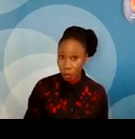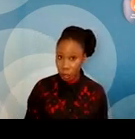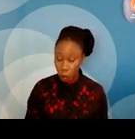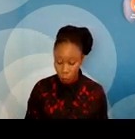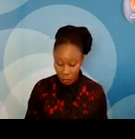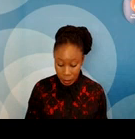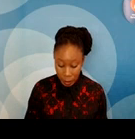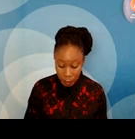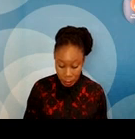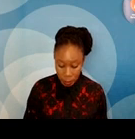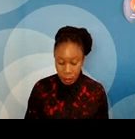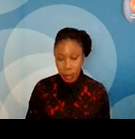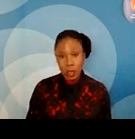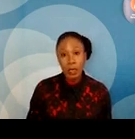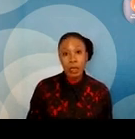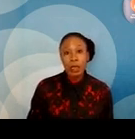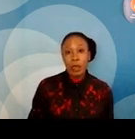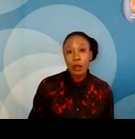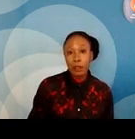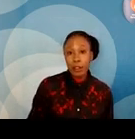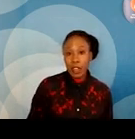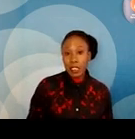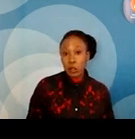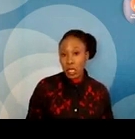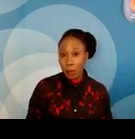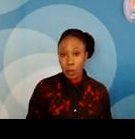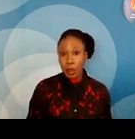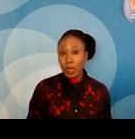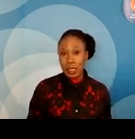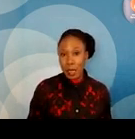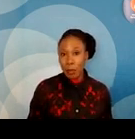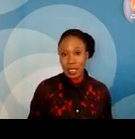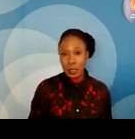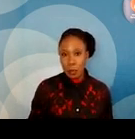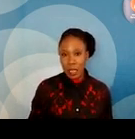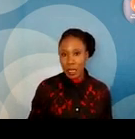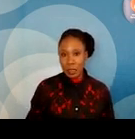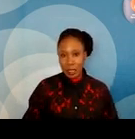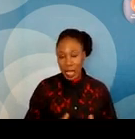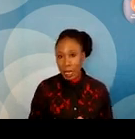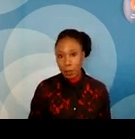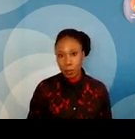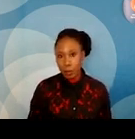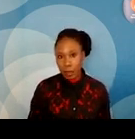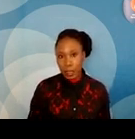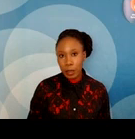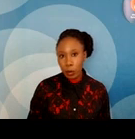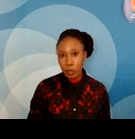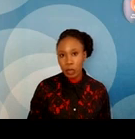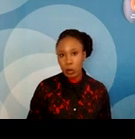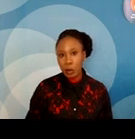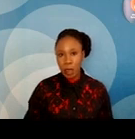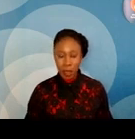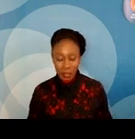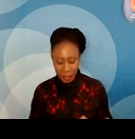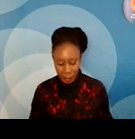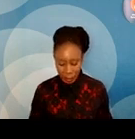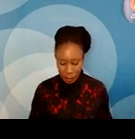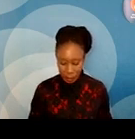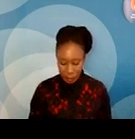övertidsarbete ska kunna kompenseras. Framförallt så ser man ju sambandet med att det är någonting